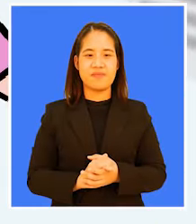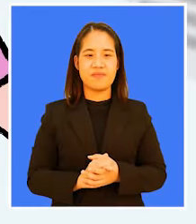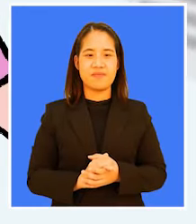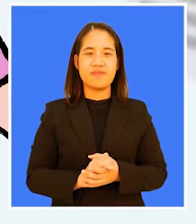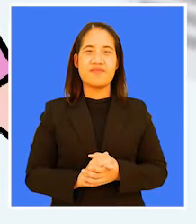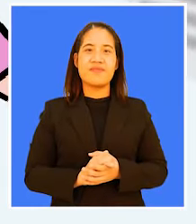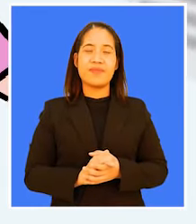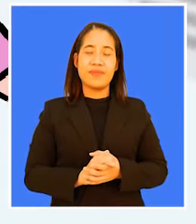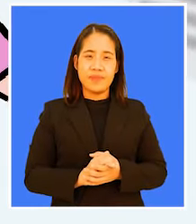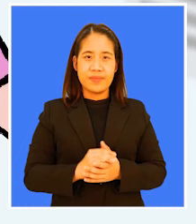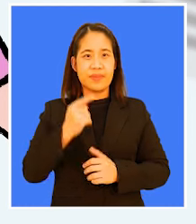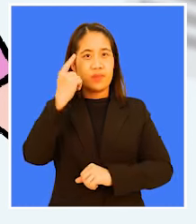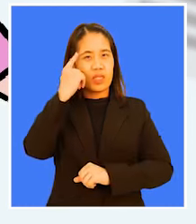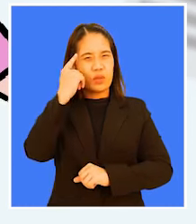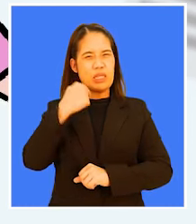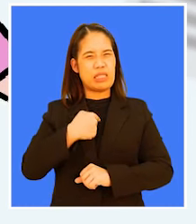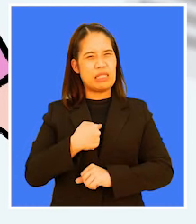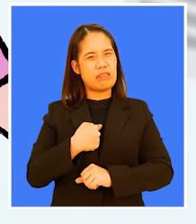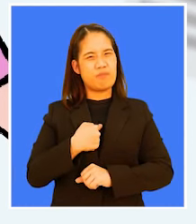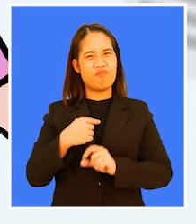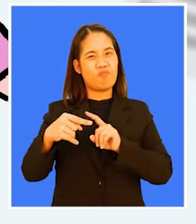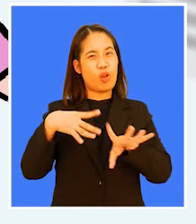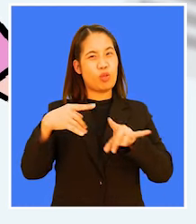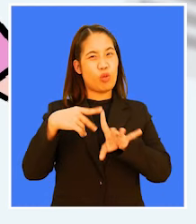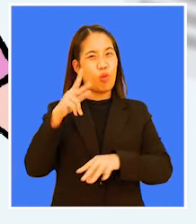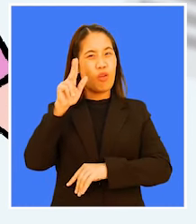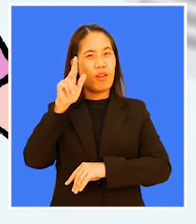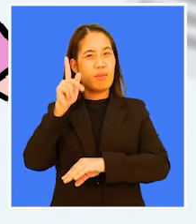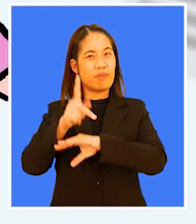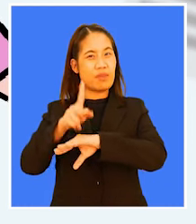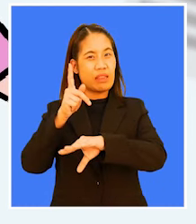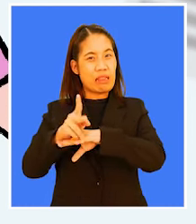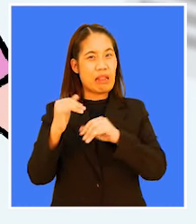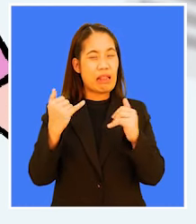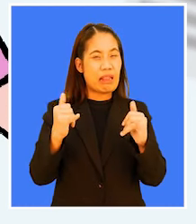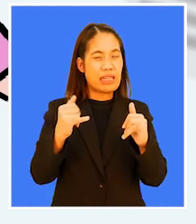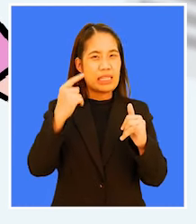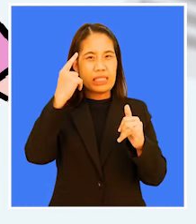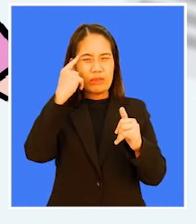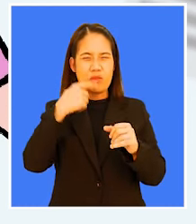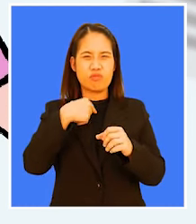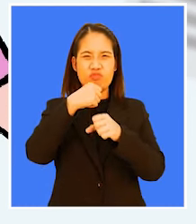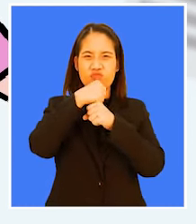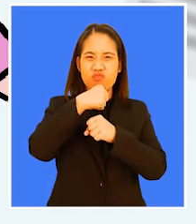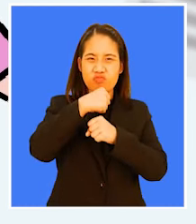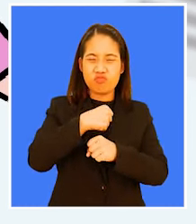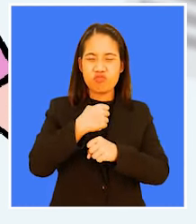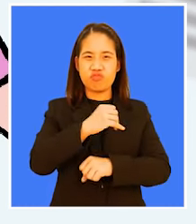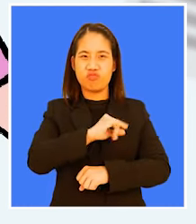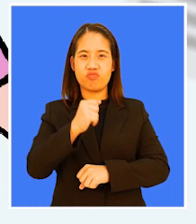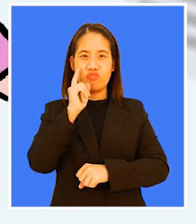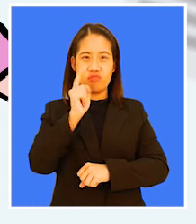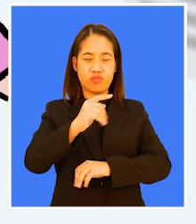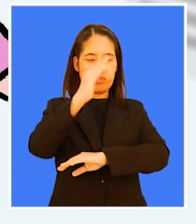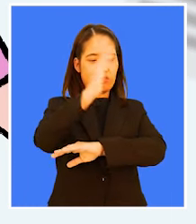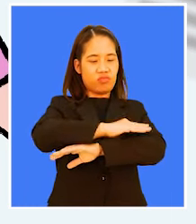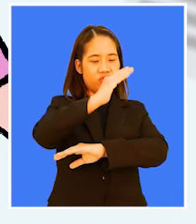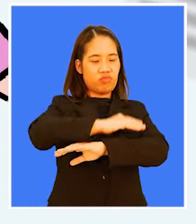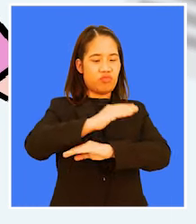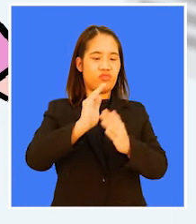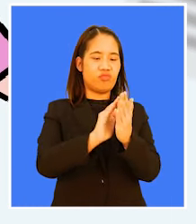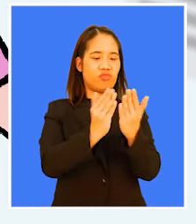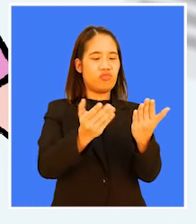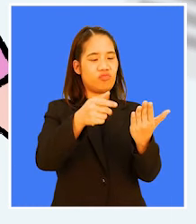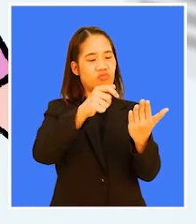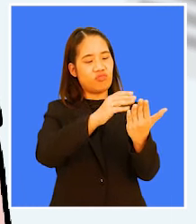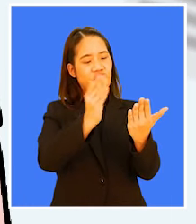เฮ้ยหรือว่าฉันจะไม่เหมาะกับการเล่นอินเทอร์เน็ตอะไรนี่วัยอย่างฉันอาจจะเหมาะกับการอ่านหนังสือพิมพ์อยู่บ้านอ